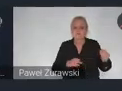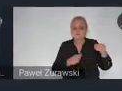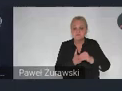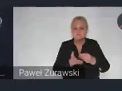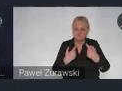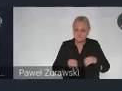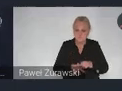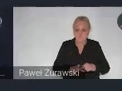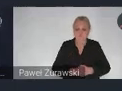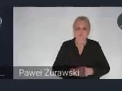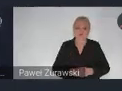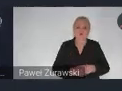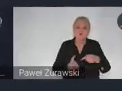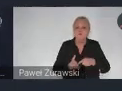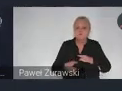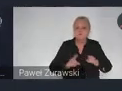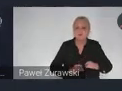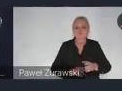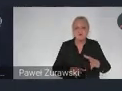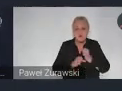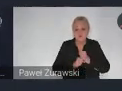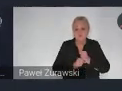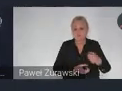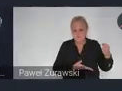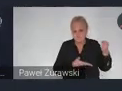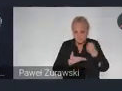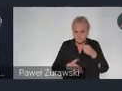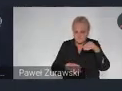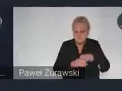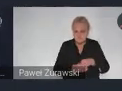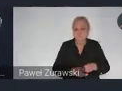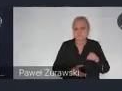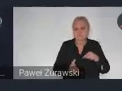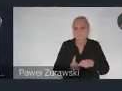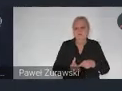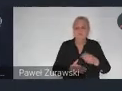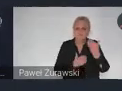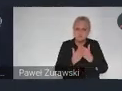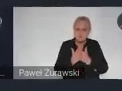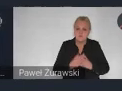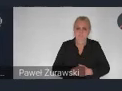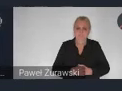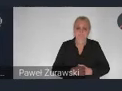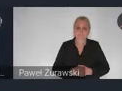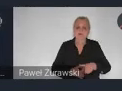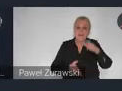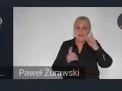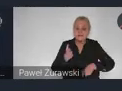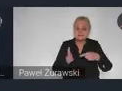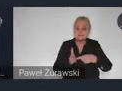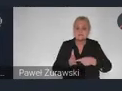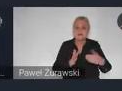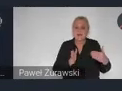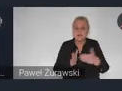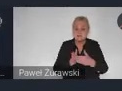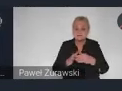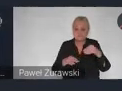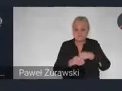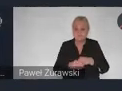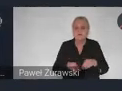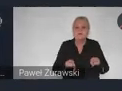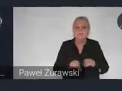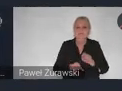realizacji czyli te które otrzymają dofinansowanie w ramach naszego programu listę rezerwową czyli